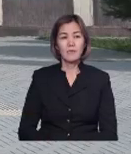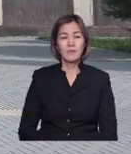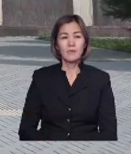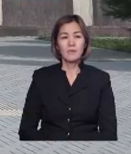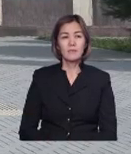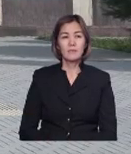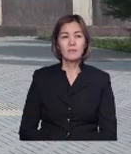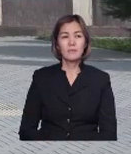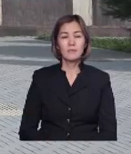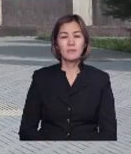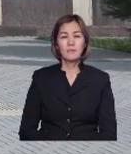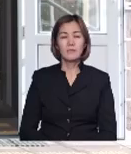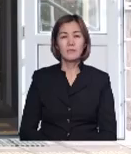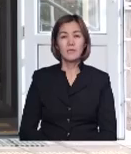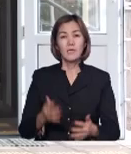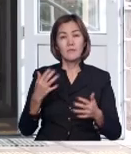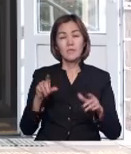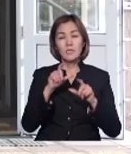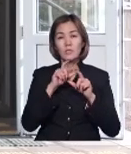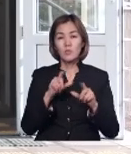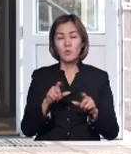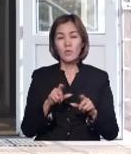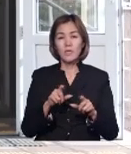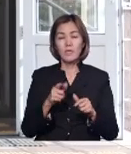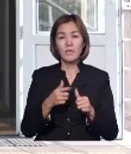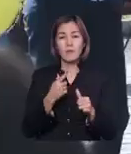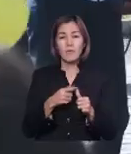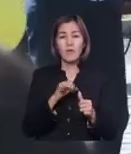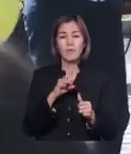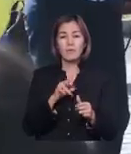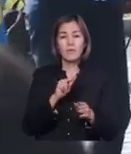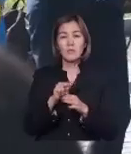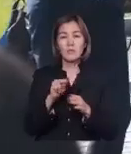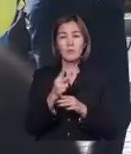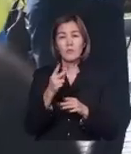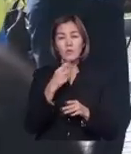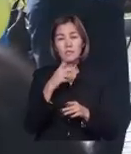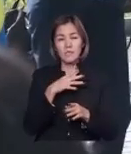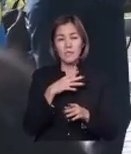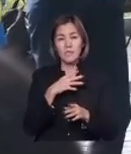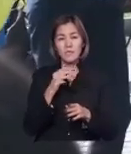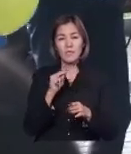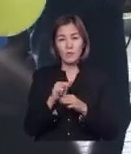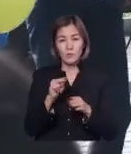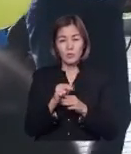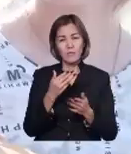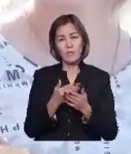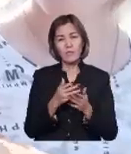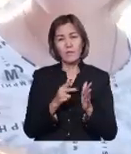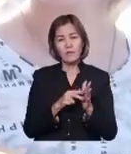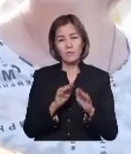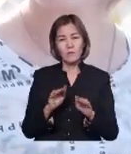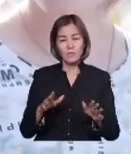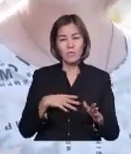ипай отметим что в средней школе номер оди имени брал Сарина преподают на двух языках сейчас здесь обучается порядка 800